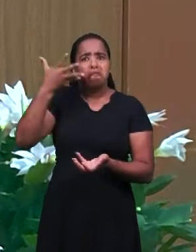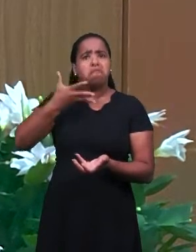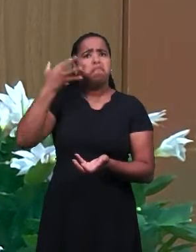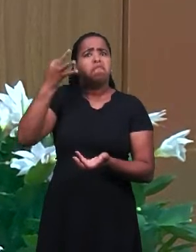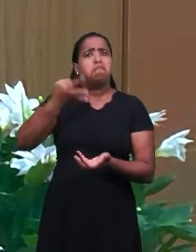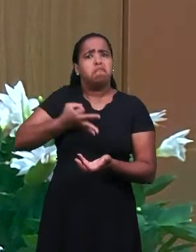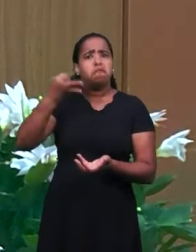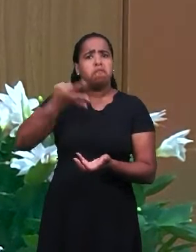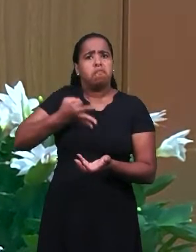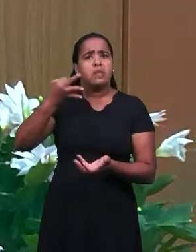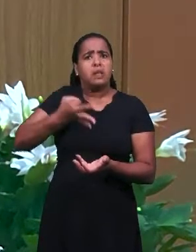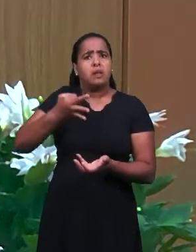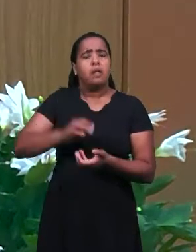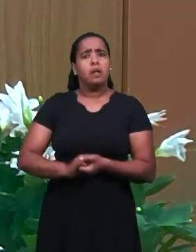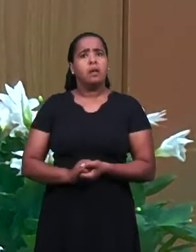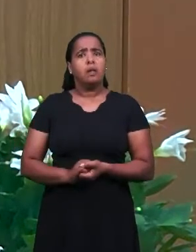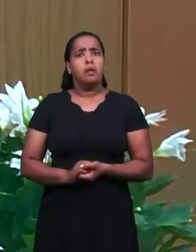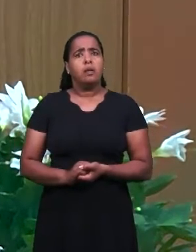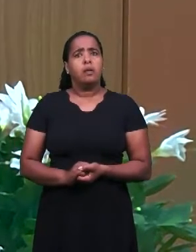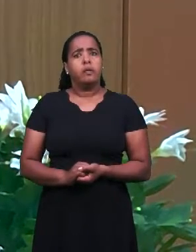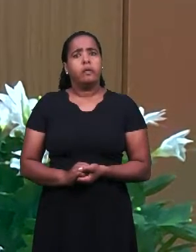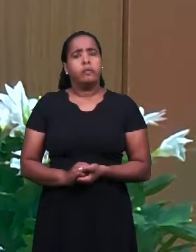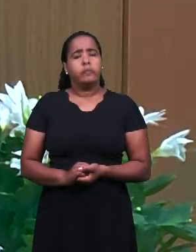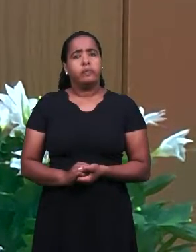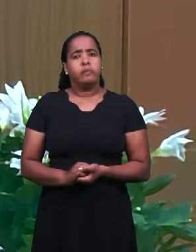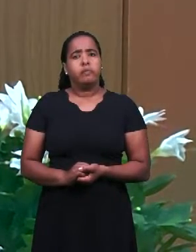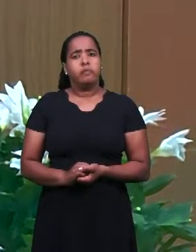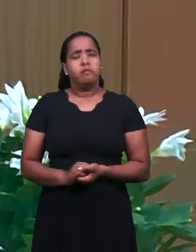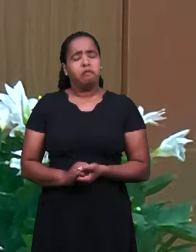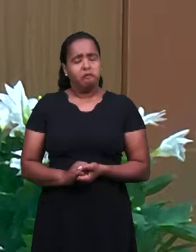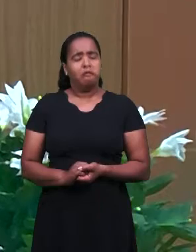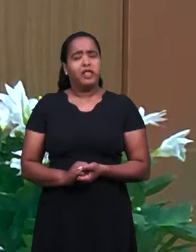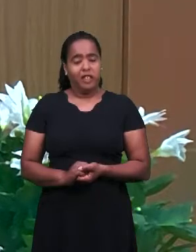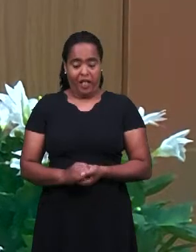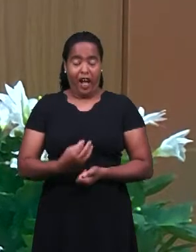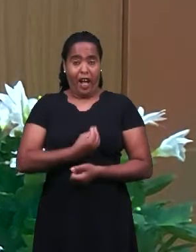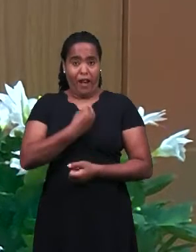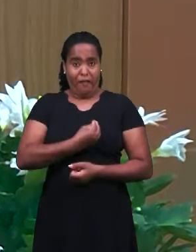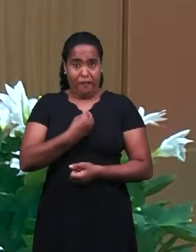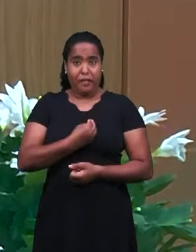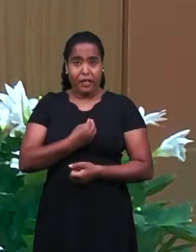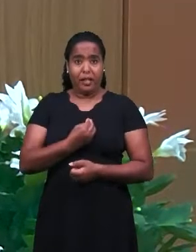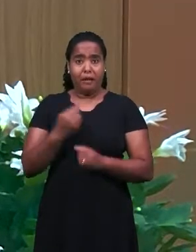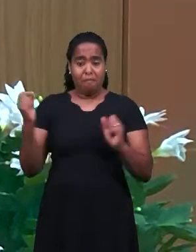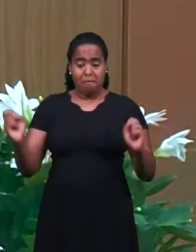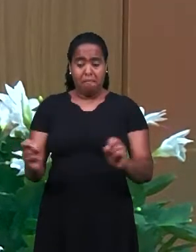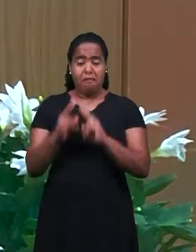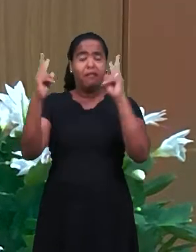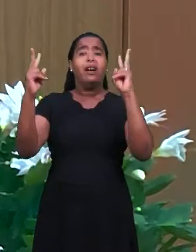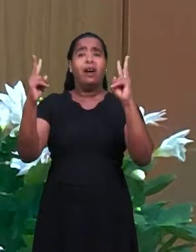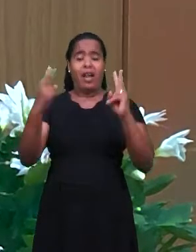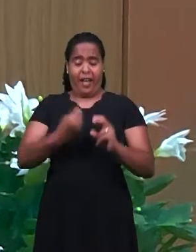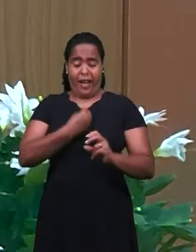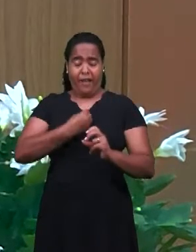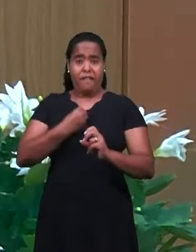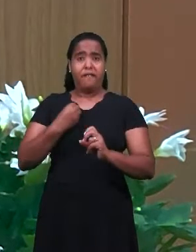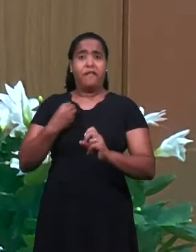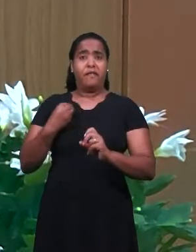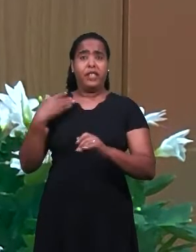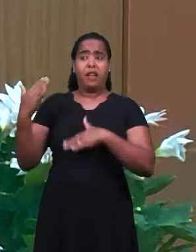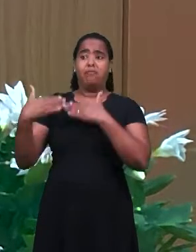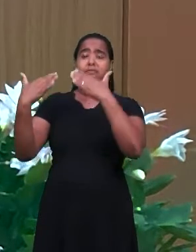слово и был очень большой эффект, большая победа, пробуждение.